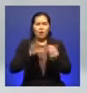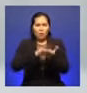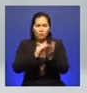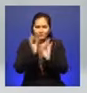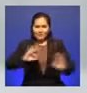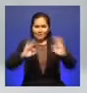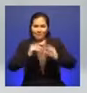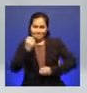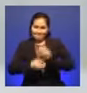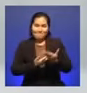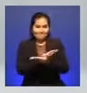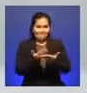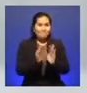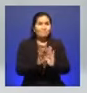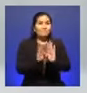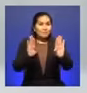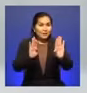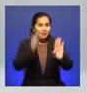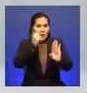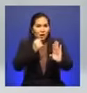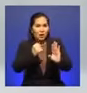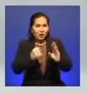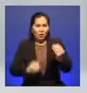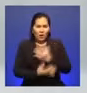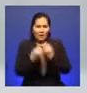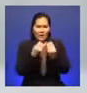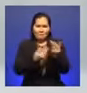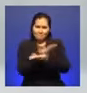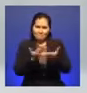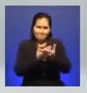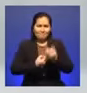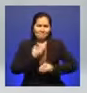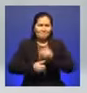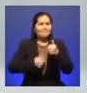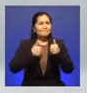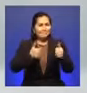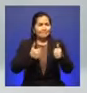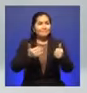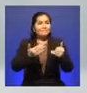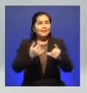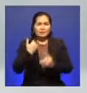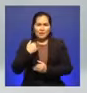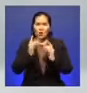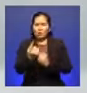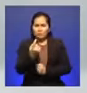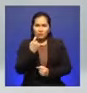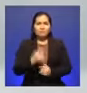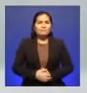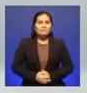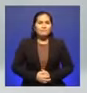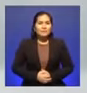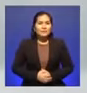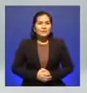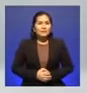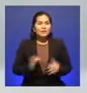คัญที่เราได้นำเสนอไปตอนต้นในวงกว้างมากขึ้นนะคะขยับไปคำถามในแชทอีกอันนึงนะคะเป็นคำถ